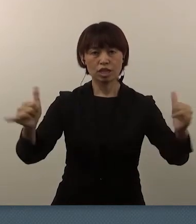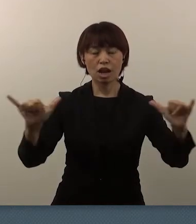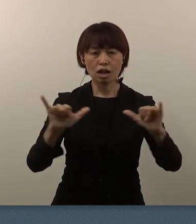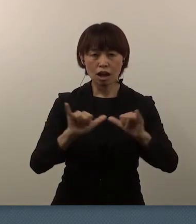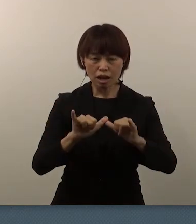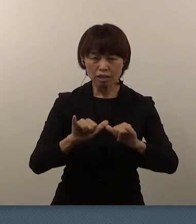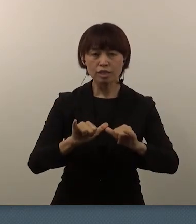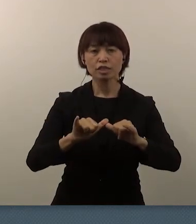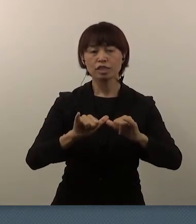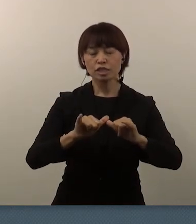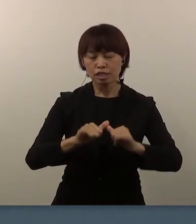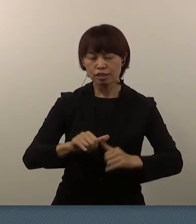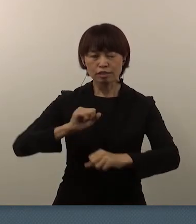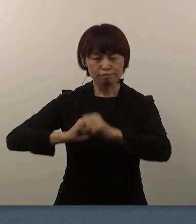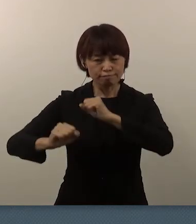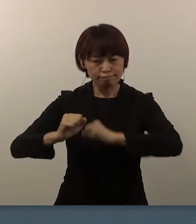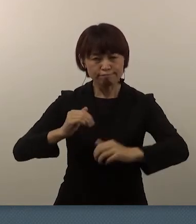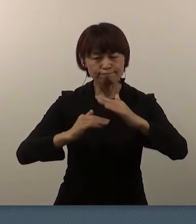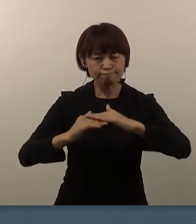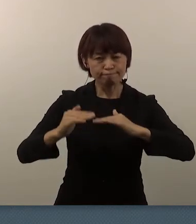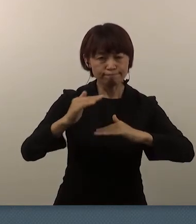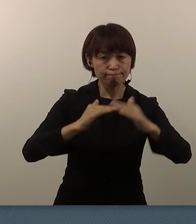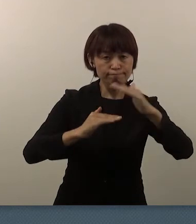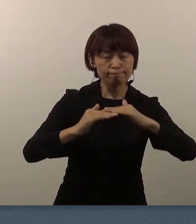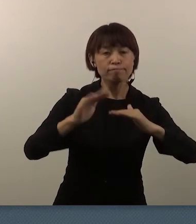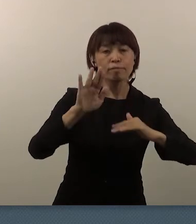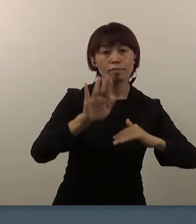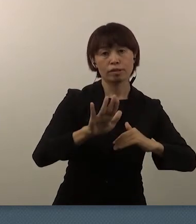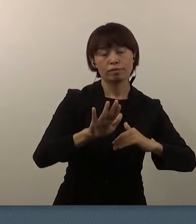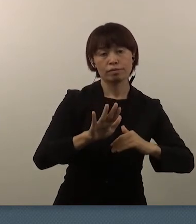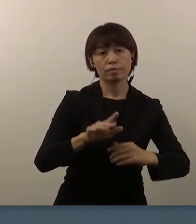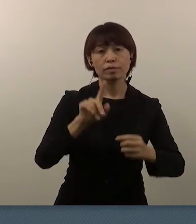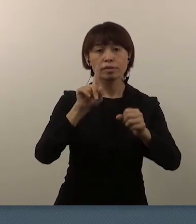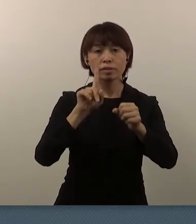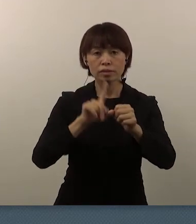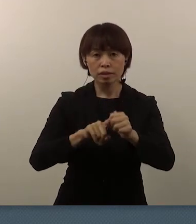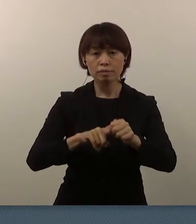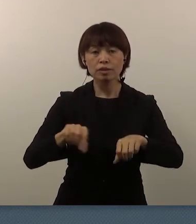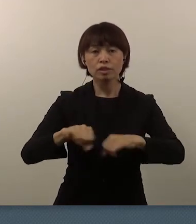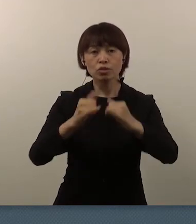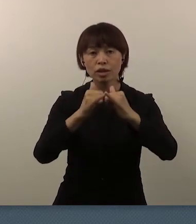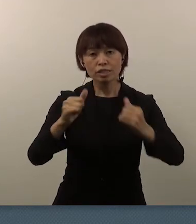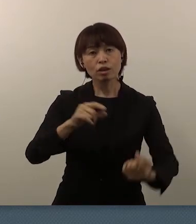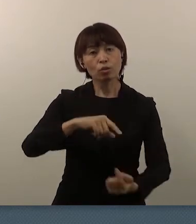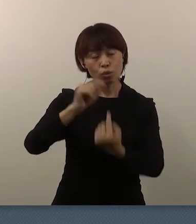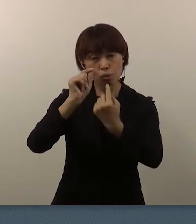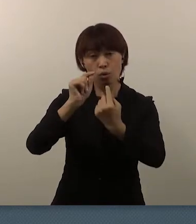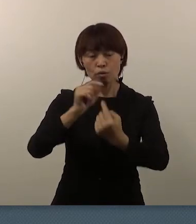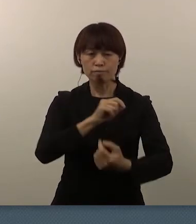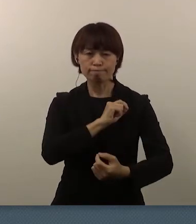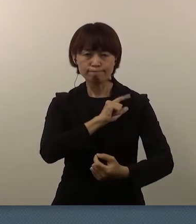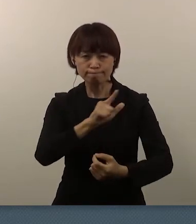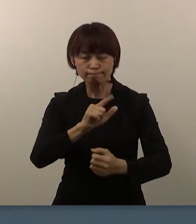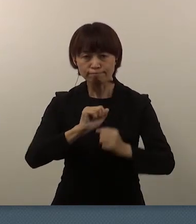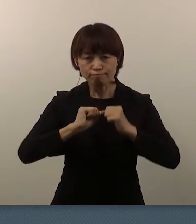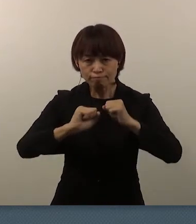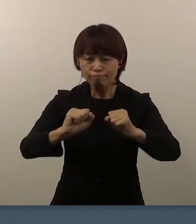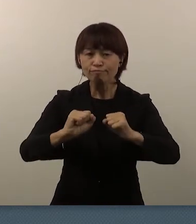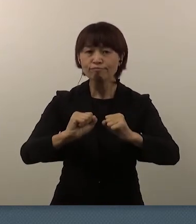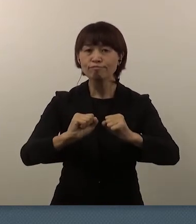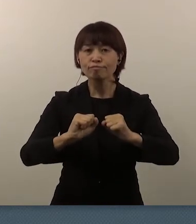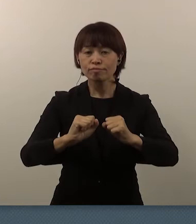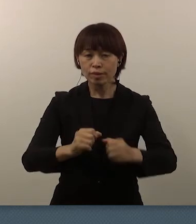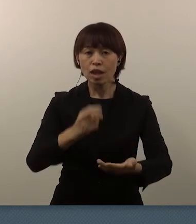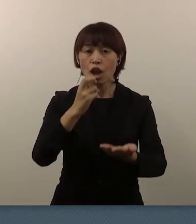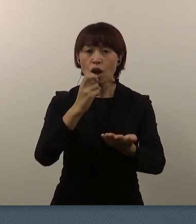きた、そのために障害者雇用といったものについてもですね、積極的に進めていこうと、なかなか法定超える進